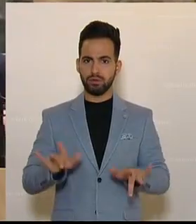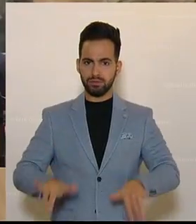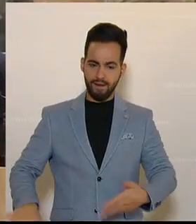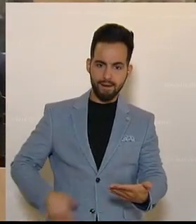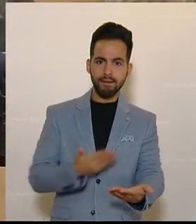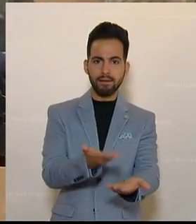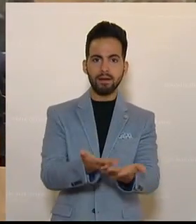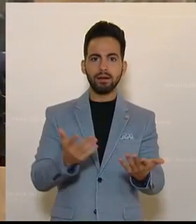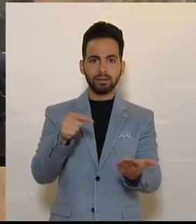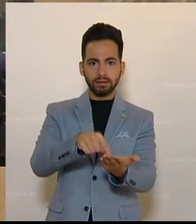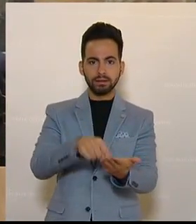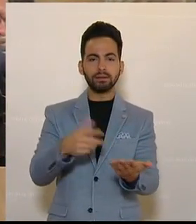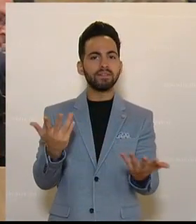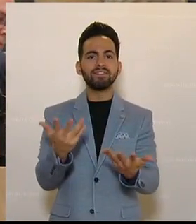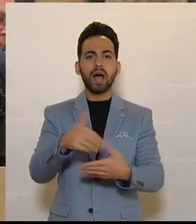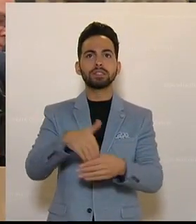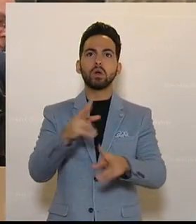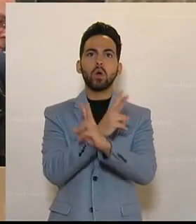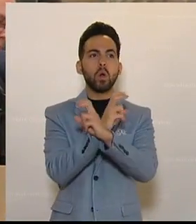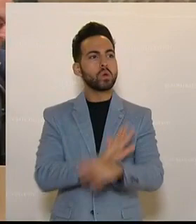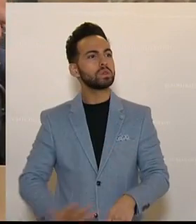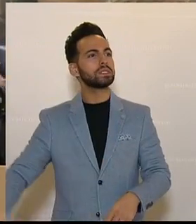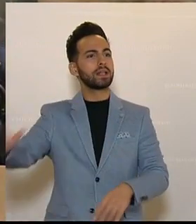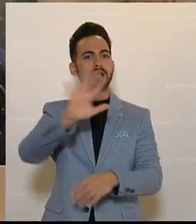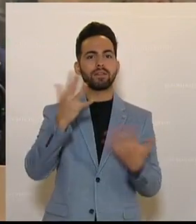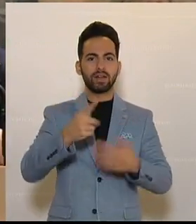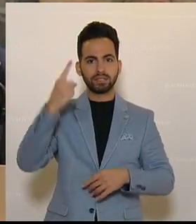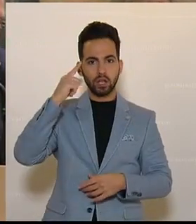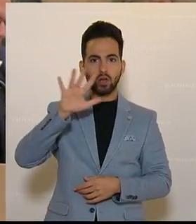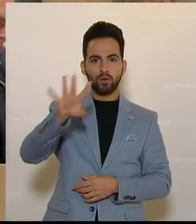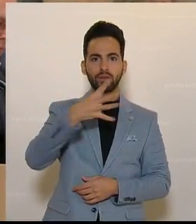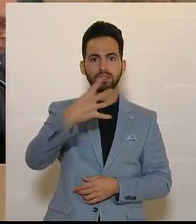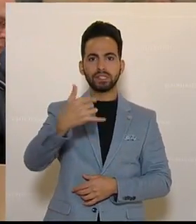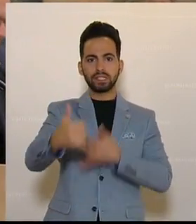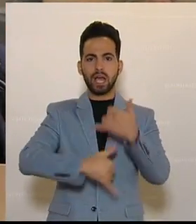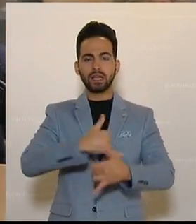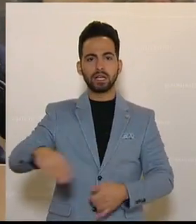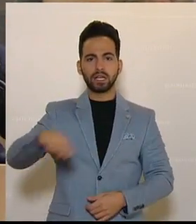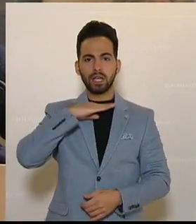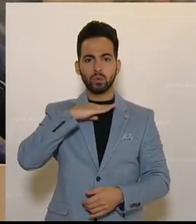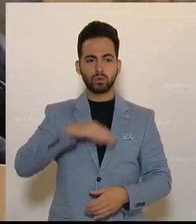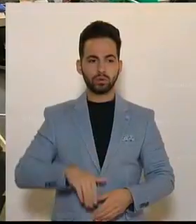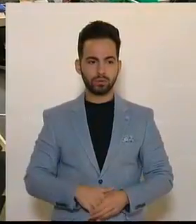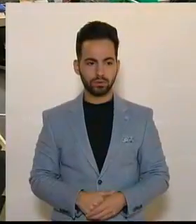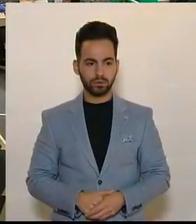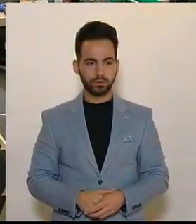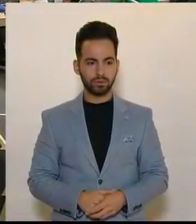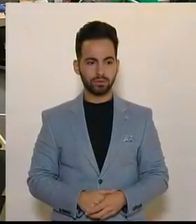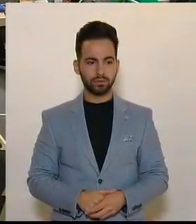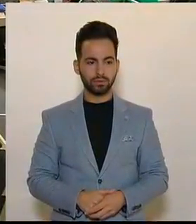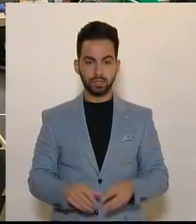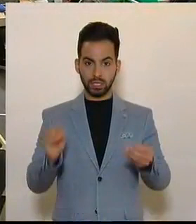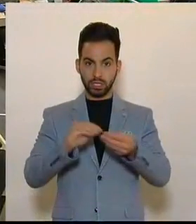klar herauskommt, in was sich ganz Österreich denkt, 45 Jahre sind genug. Wir hatten noch einen